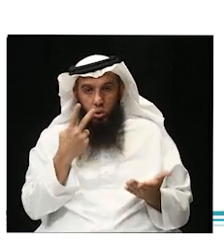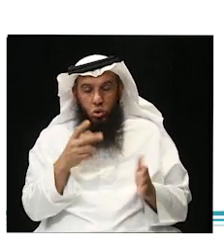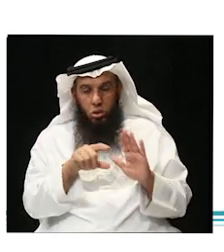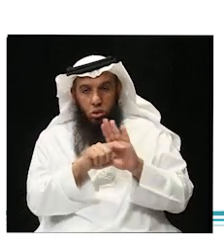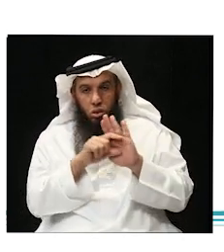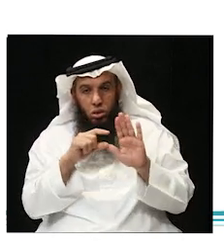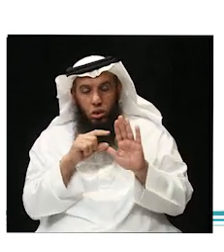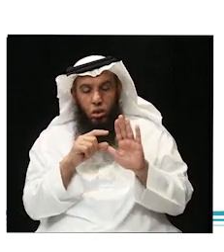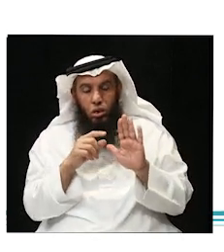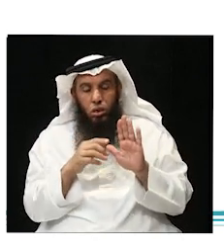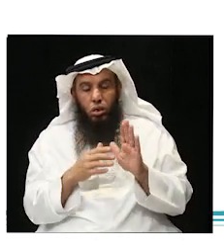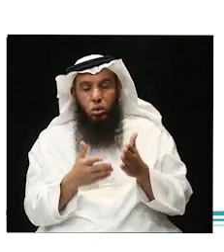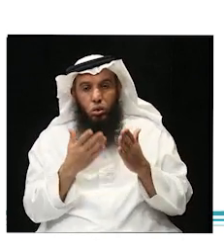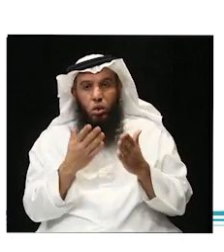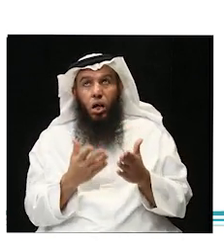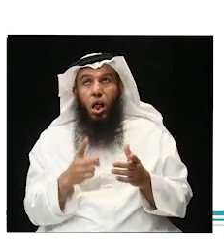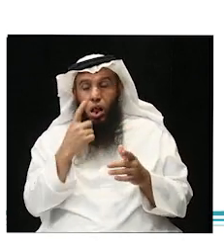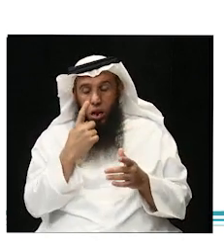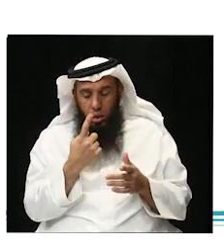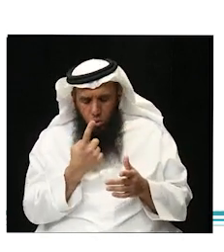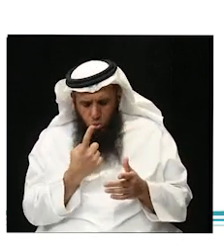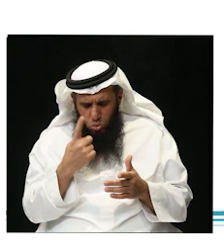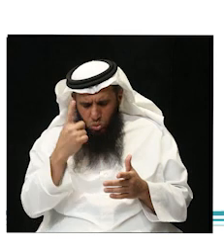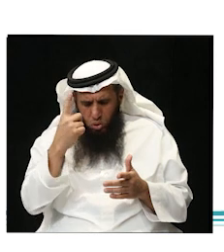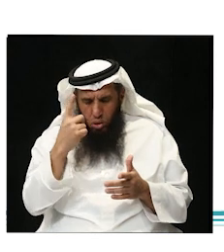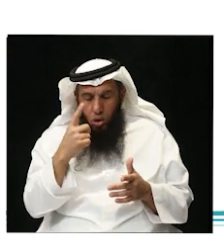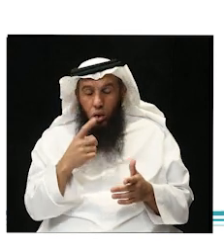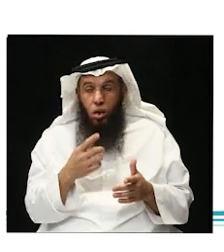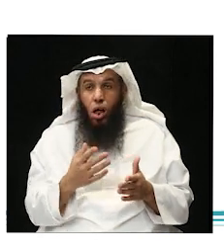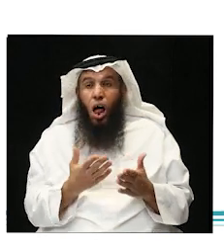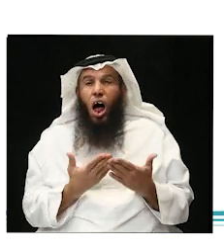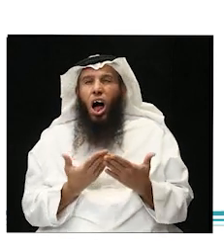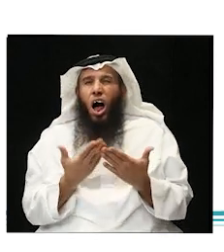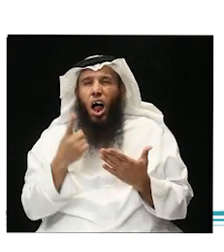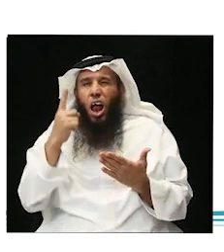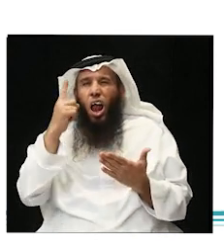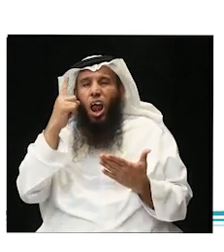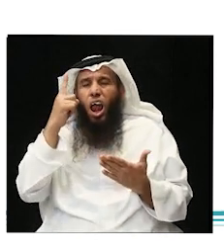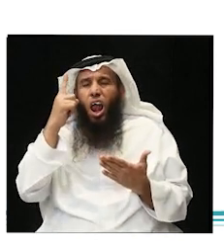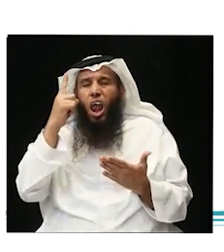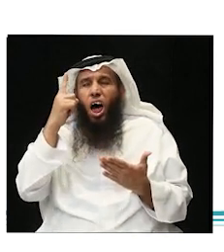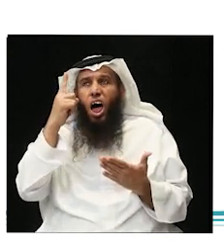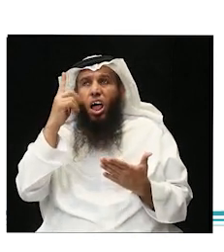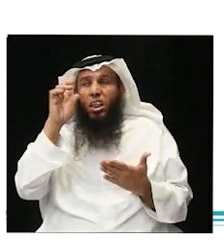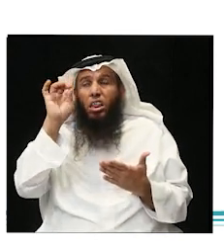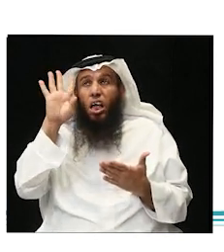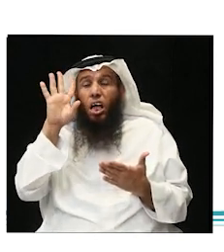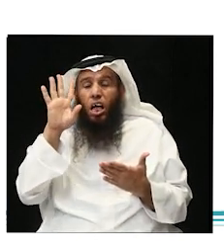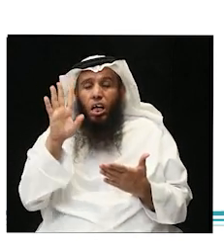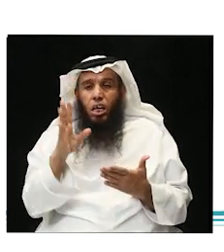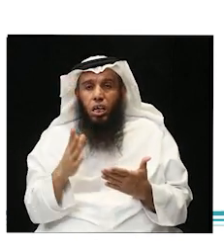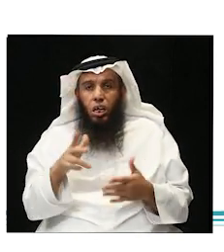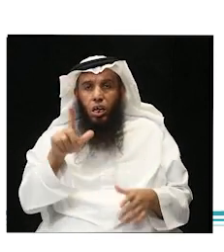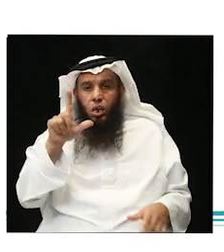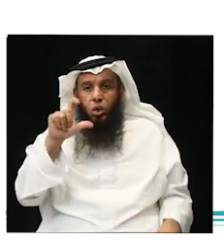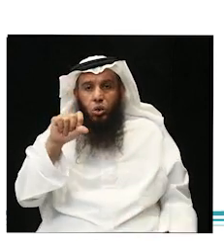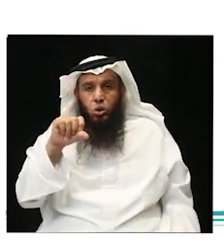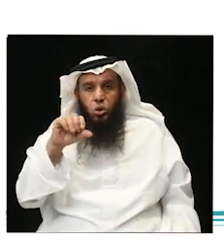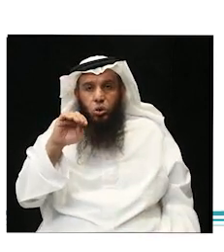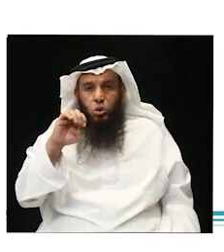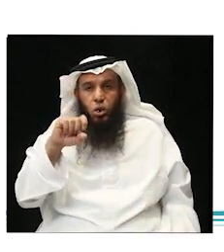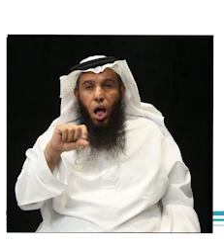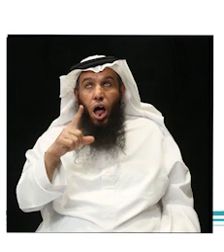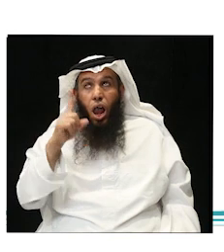يا ربي نجحني، يا ربي يسر أمري، أو جلب نفع مثل لو أراد أن السنة يشتري مثلا سيارة أو